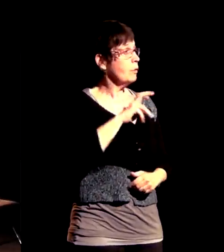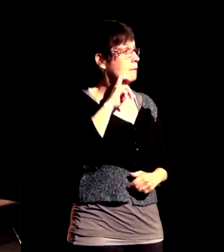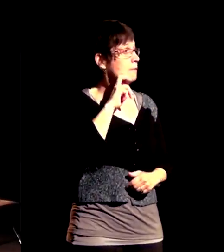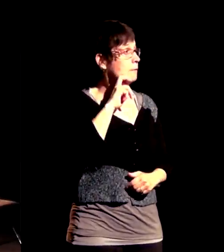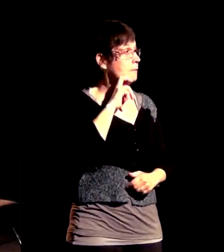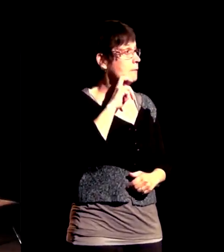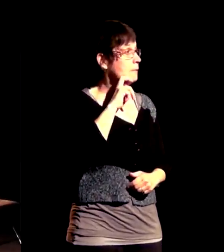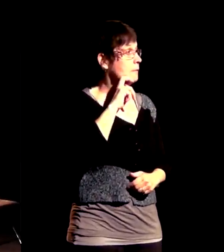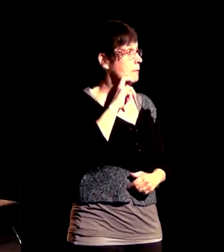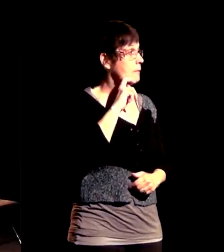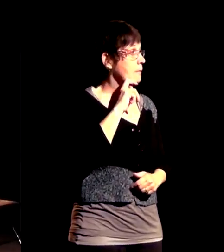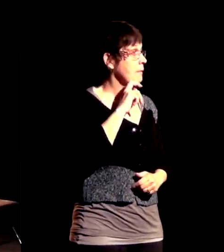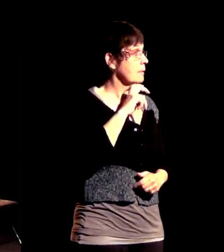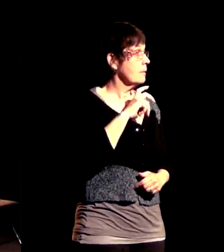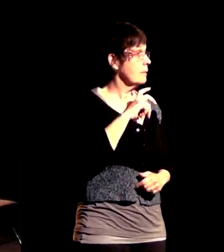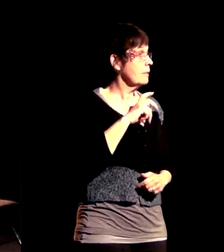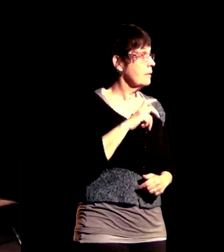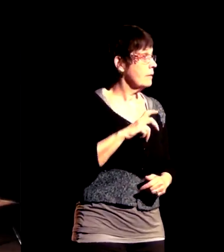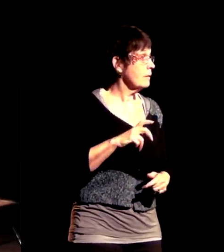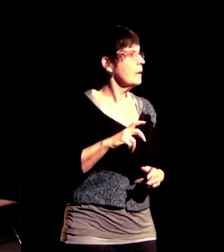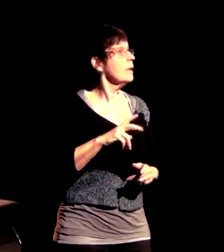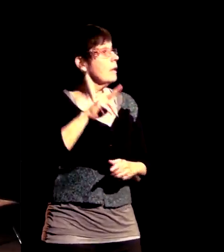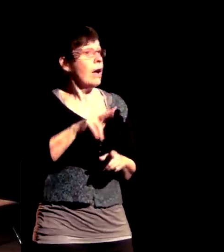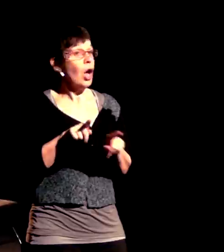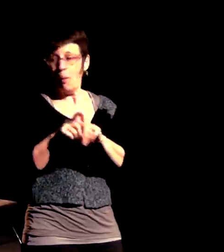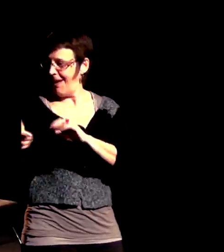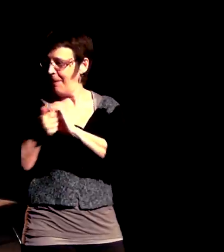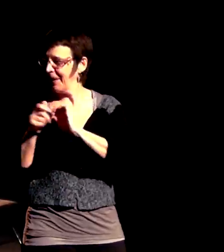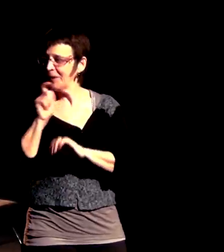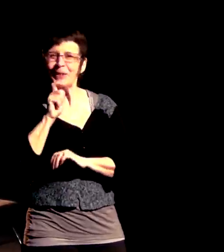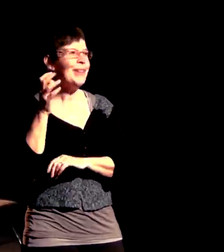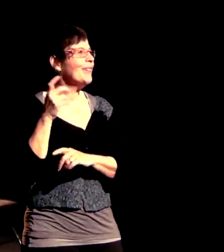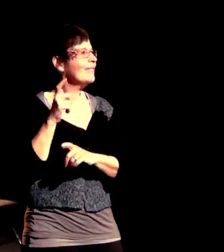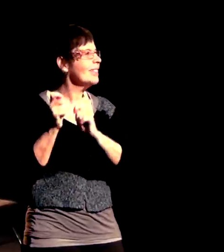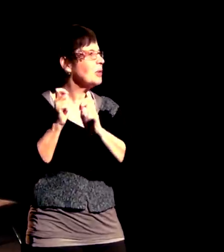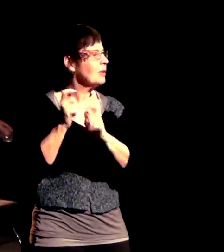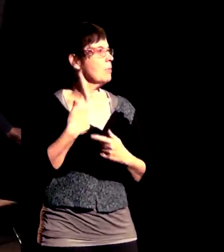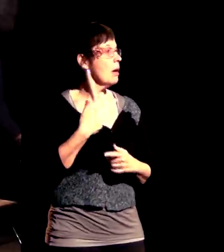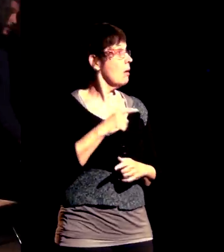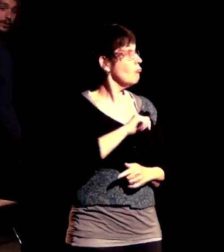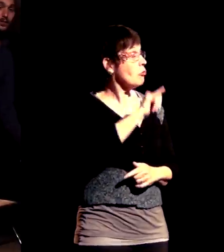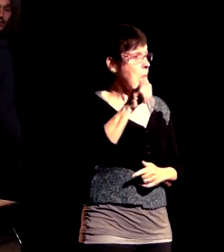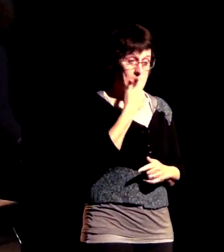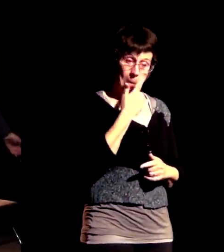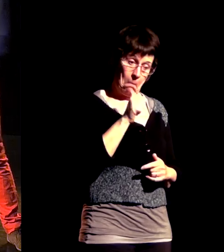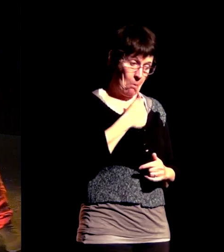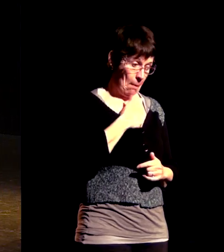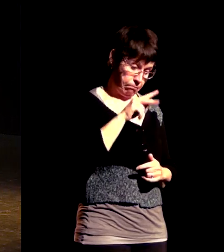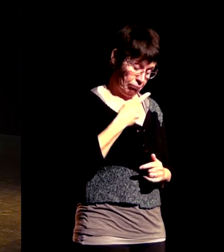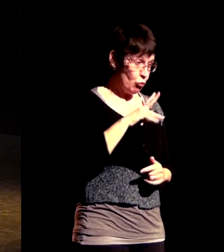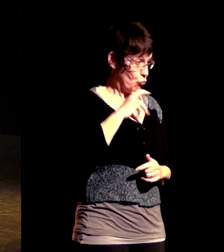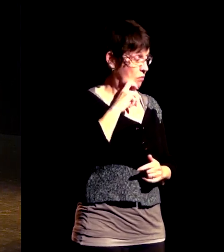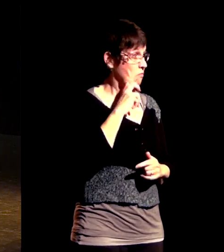C'est comme Claire, c'est vrai. Moi, je ne me suis jamais vraiment senti juif. La seule fois où je me suis vraiment senti juif, enfin la première fois en tout cas, c'était je